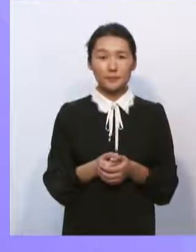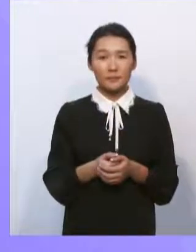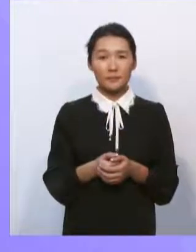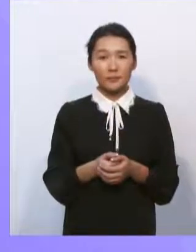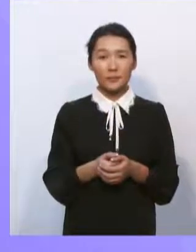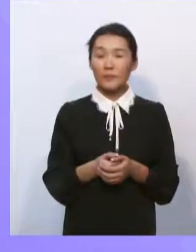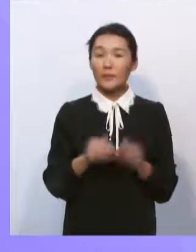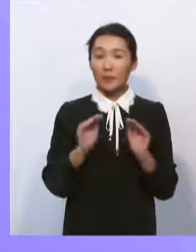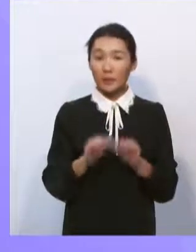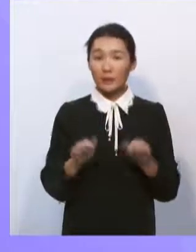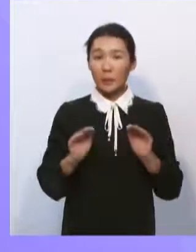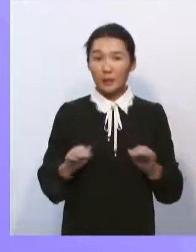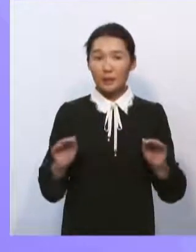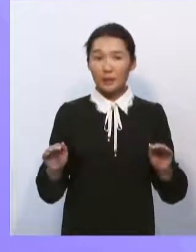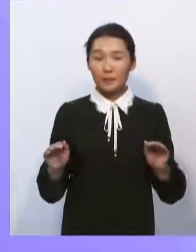Кана балдар,